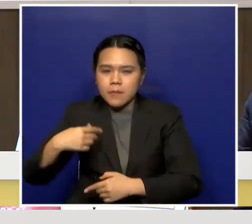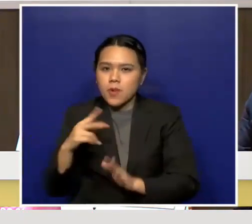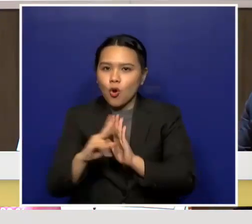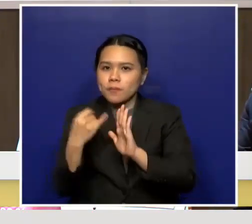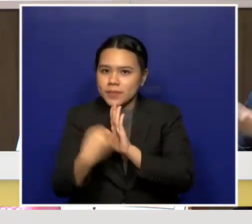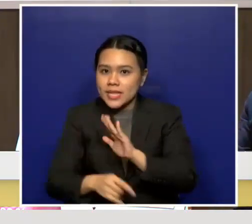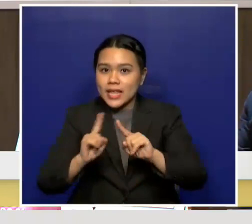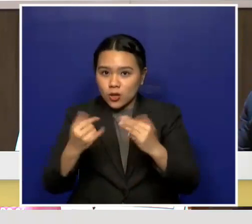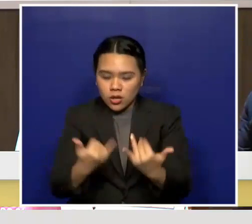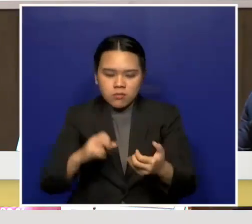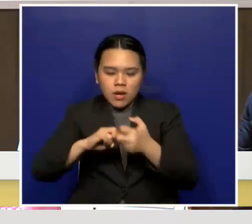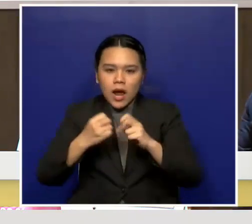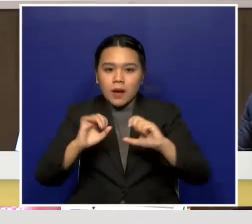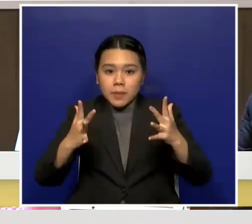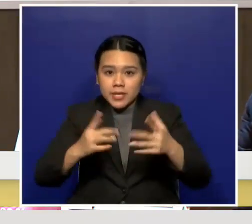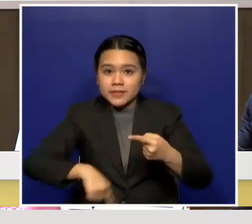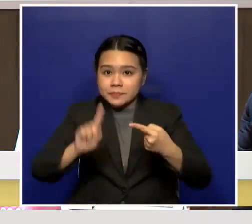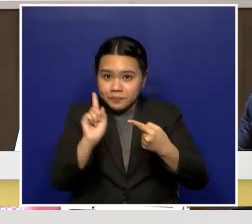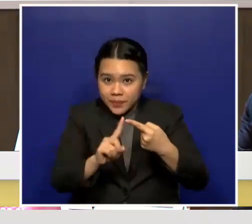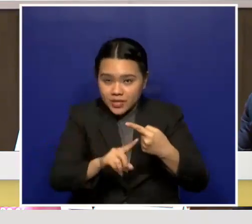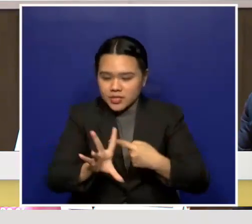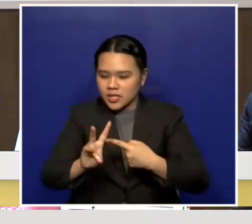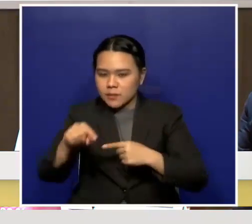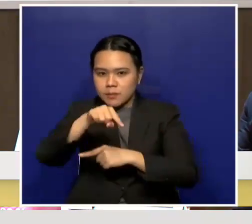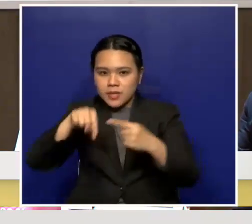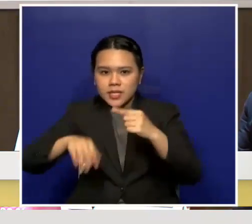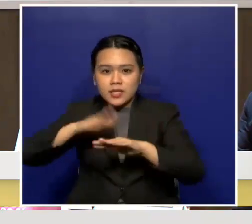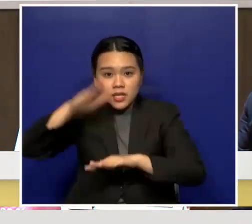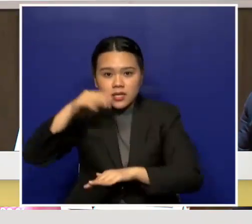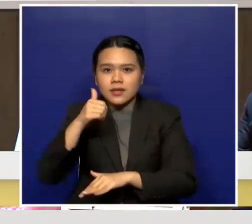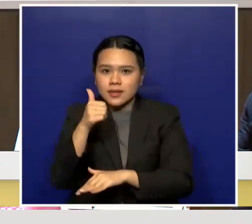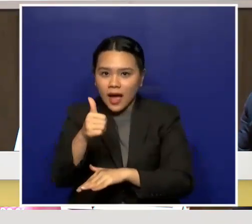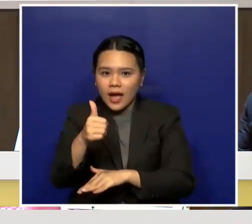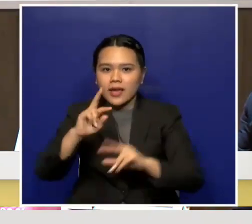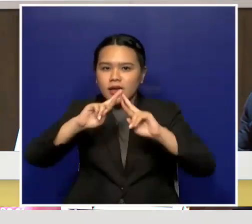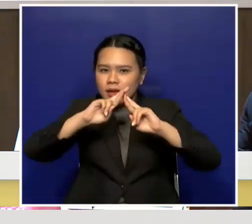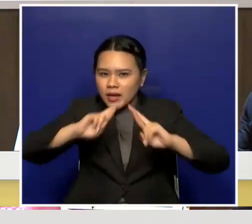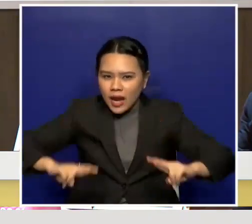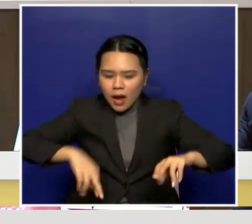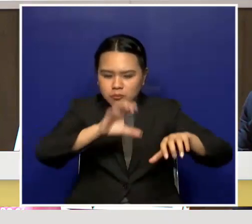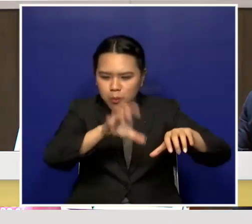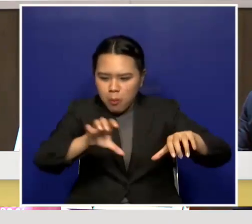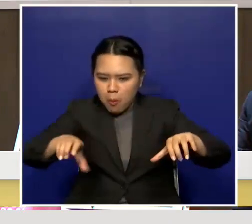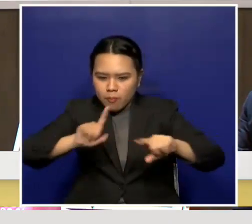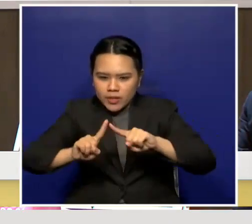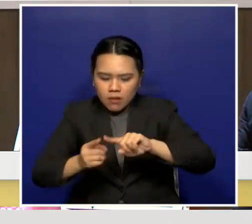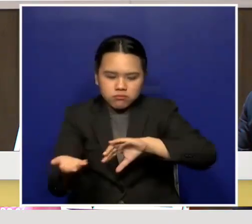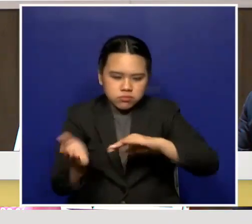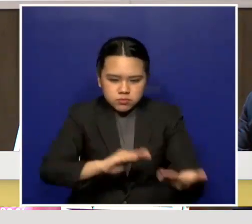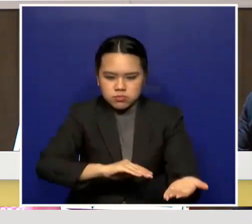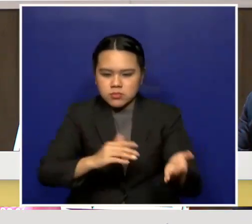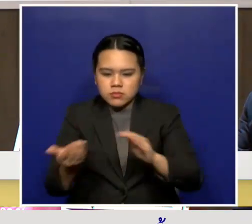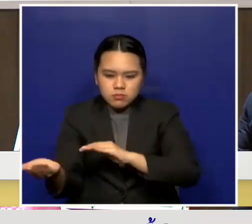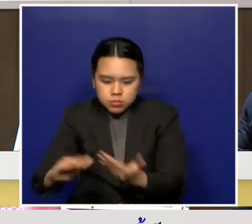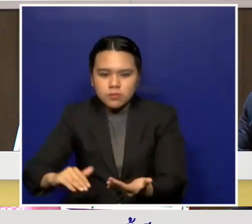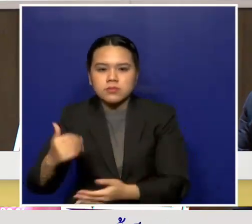เด้งที่1สามารถควบรวมได้เกิน 70% ทำให้ร้านรวงร้านของชำทั้งประเทศเจ๊งระเนระนาด